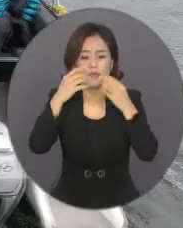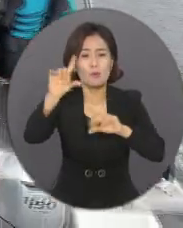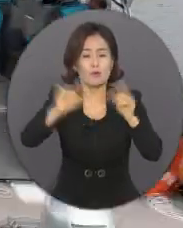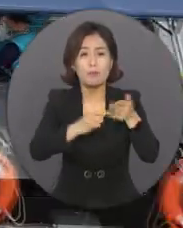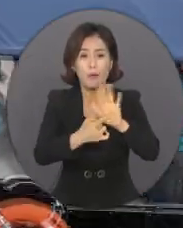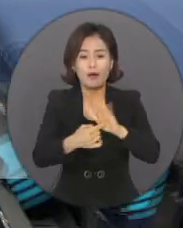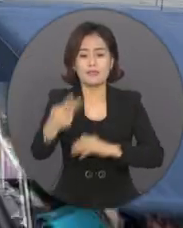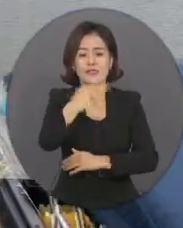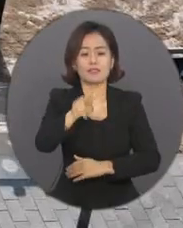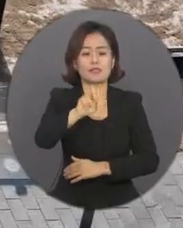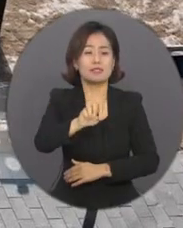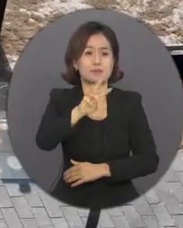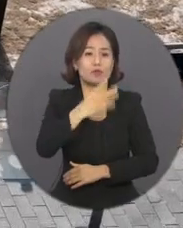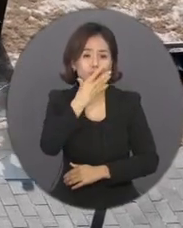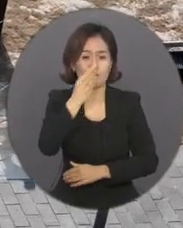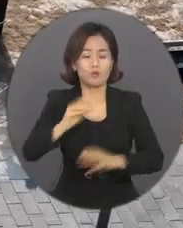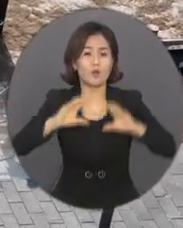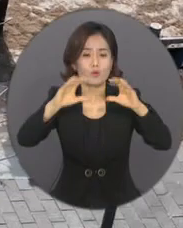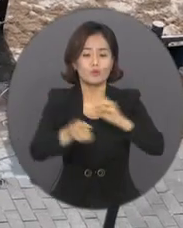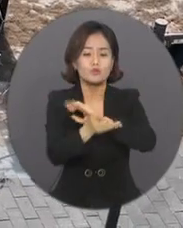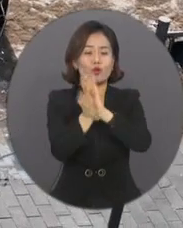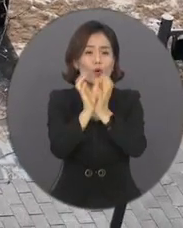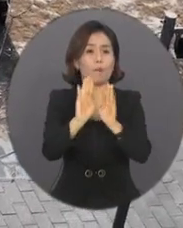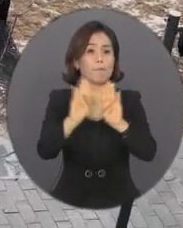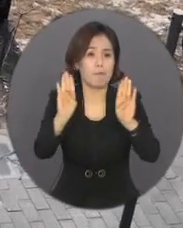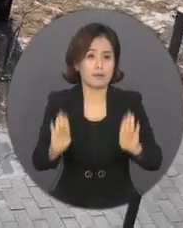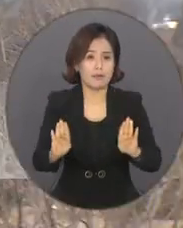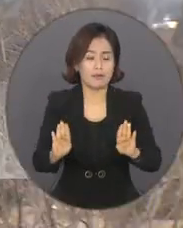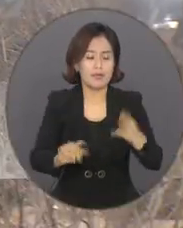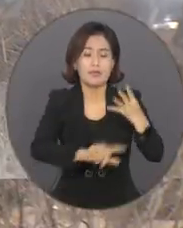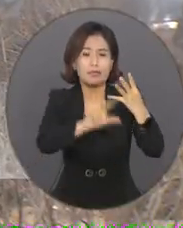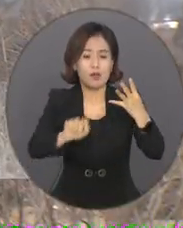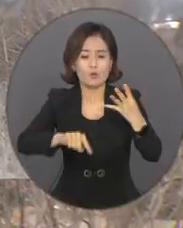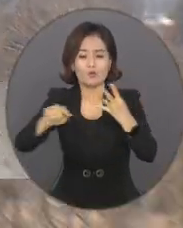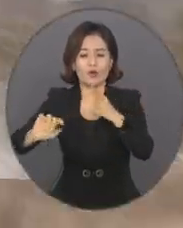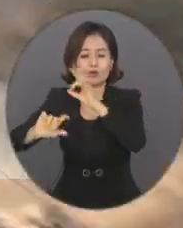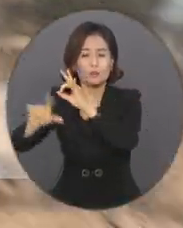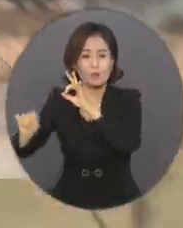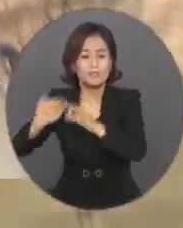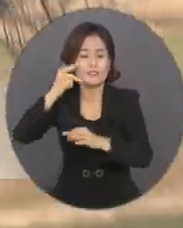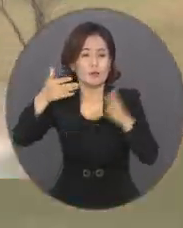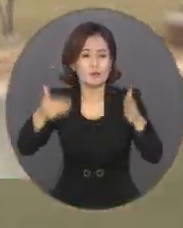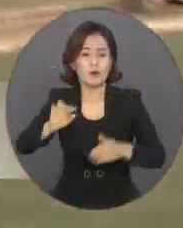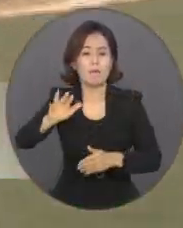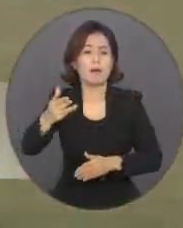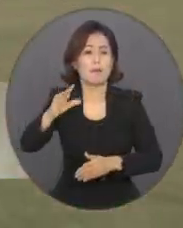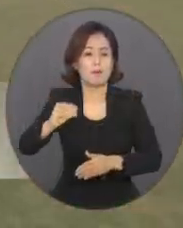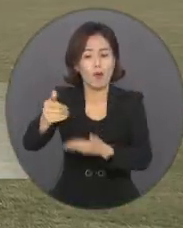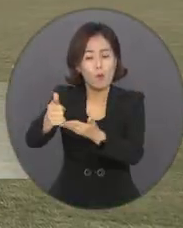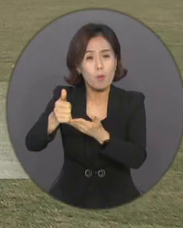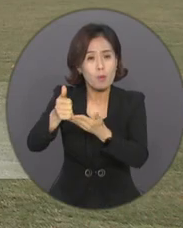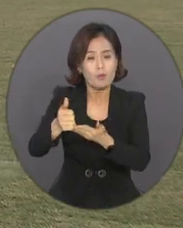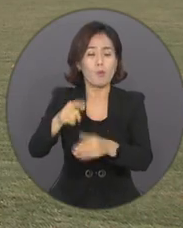제시하겠다는 2023 순천만 국제정원박람회. 4월부터 10월까지 7개월 동안 800만 명의 관람객 유치를